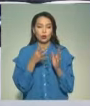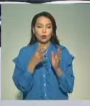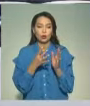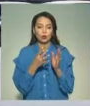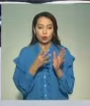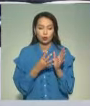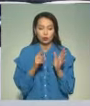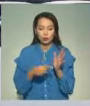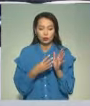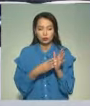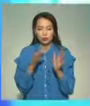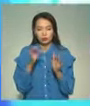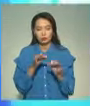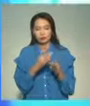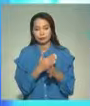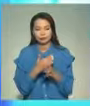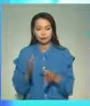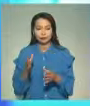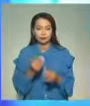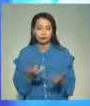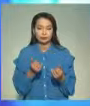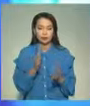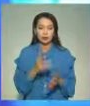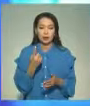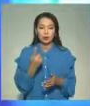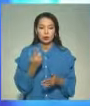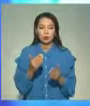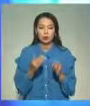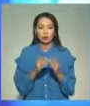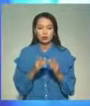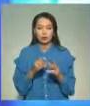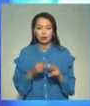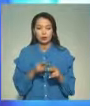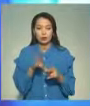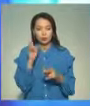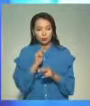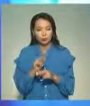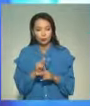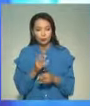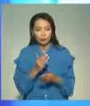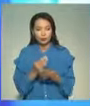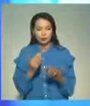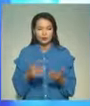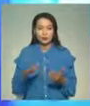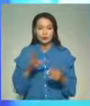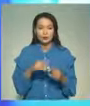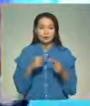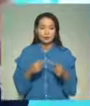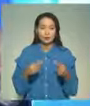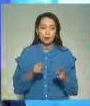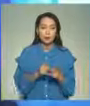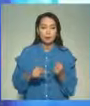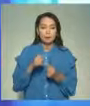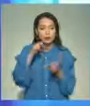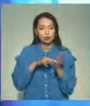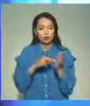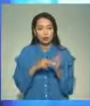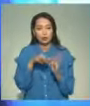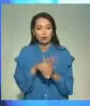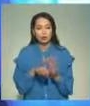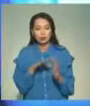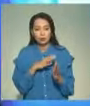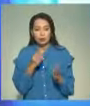анаға түрлі кеңес берілген. 1100-ден асасы бүгін уже оқытылып шықты. Сонымен қатар ол жерде бастау бизнес жобасында енгізіп қойдық. Ол